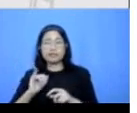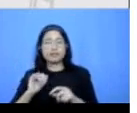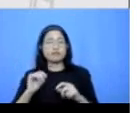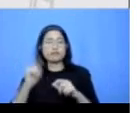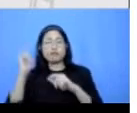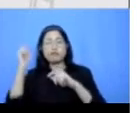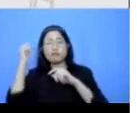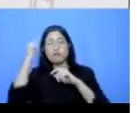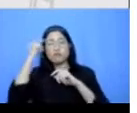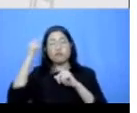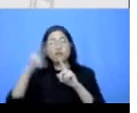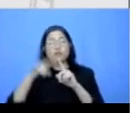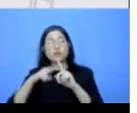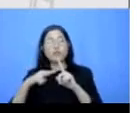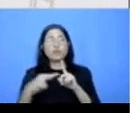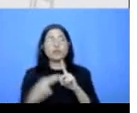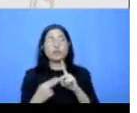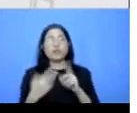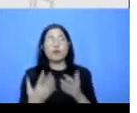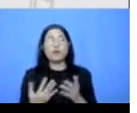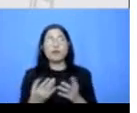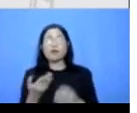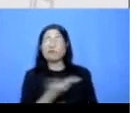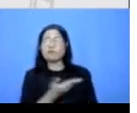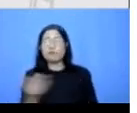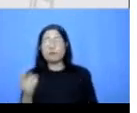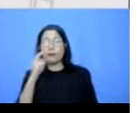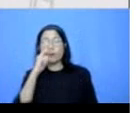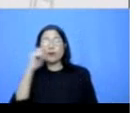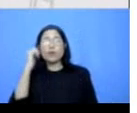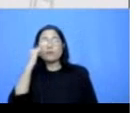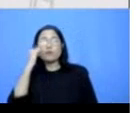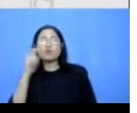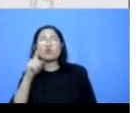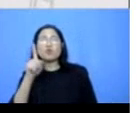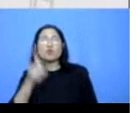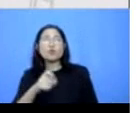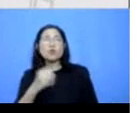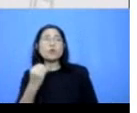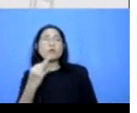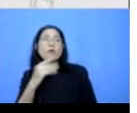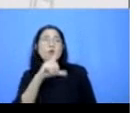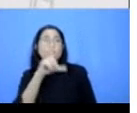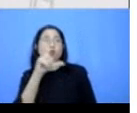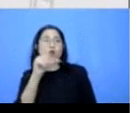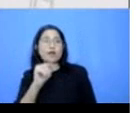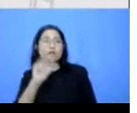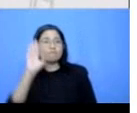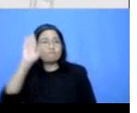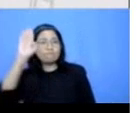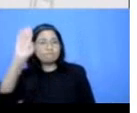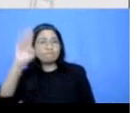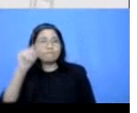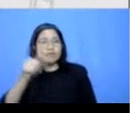perlu beberapa bulan ke depan untuk mempraktikkan ini.